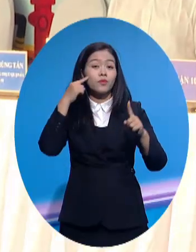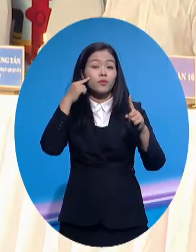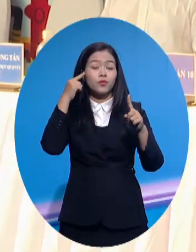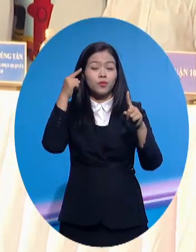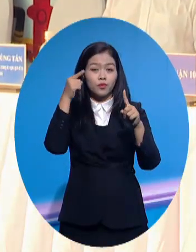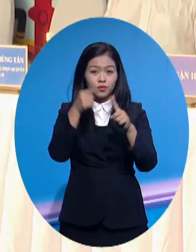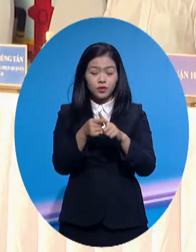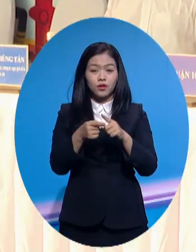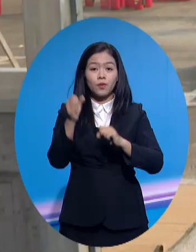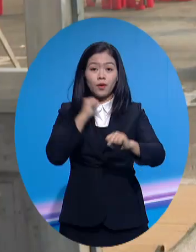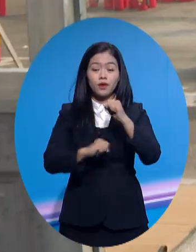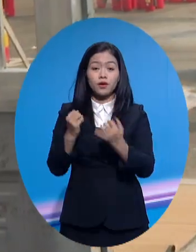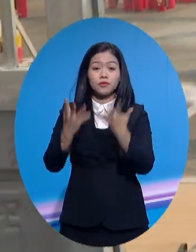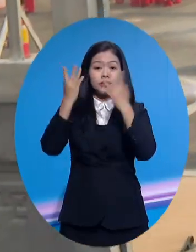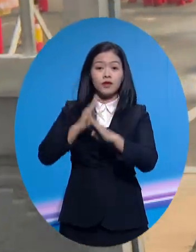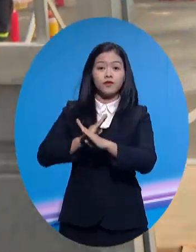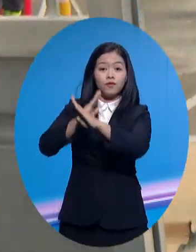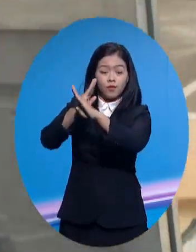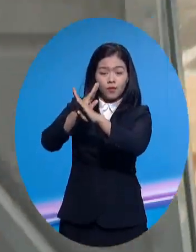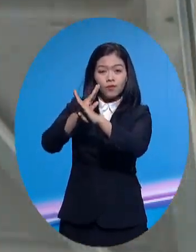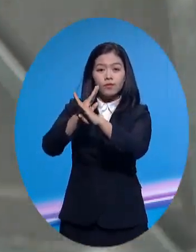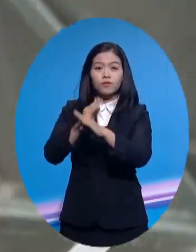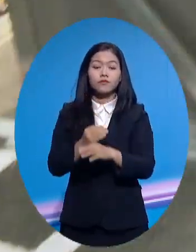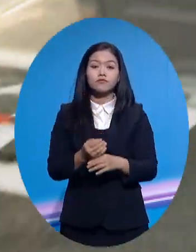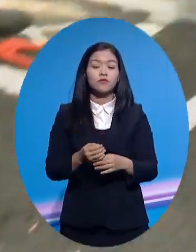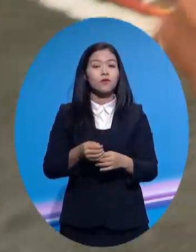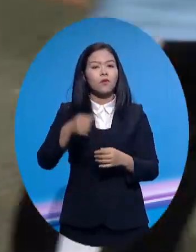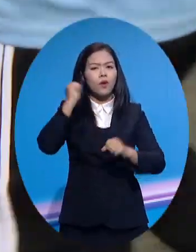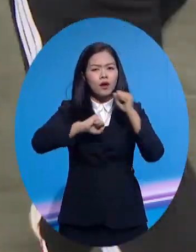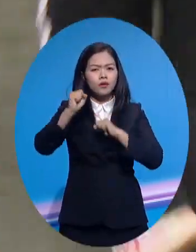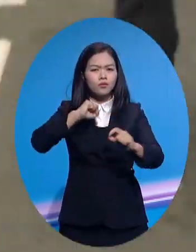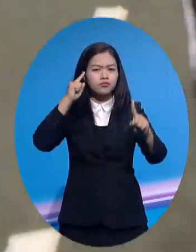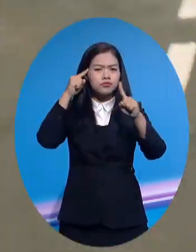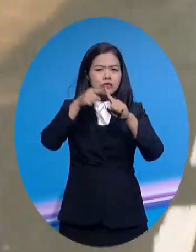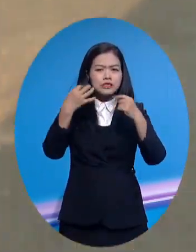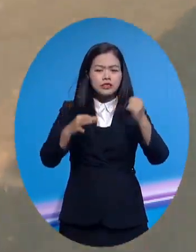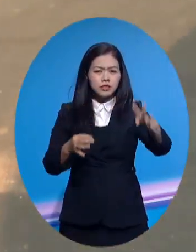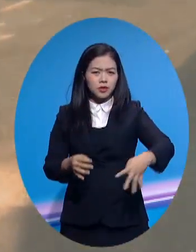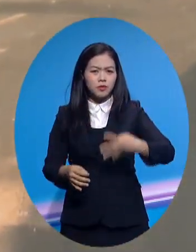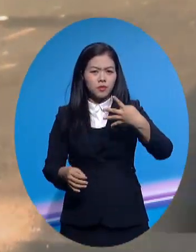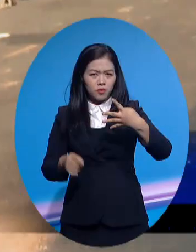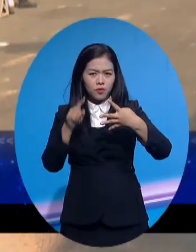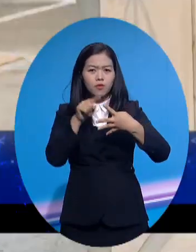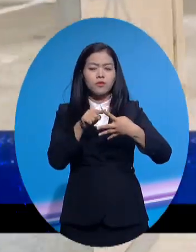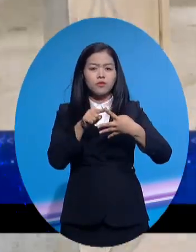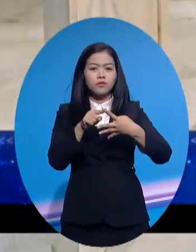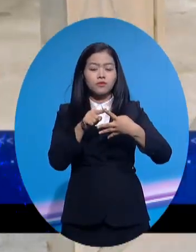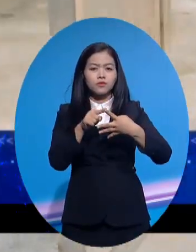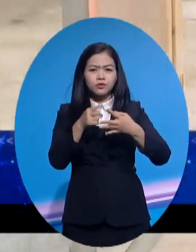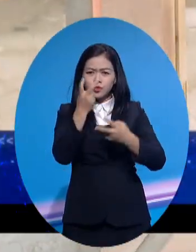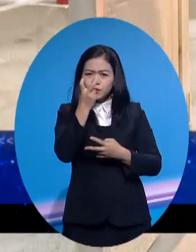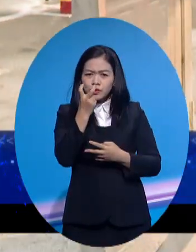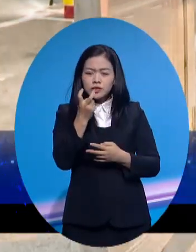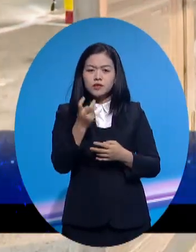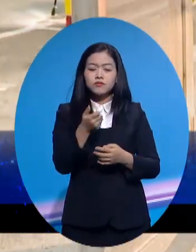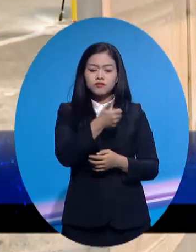cháy và cứu nạn cứu hộ, phát huy hiệu quả phương châm 4 tại chỗ trong xử lý các tình huống cháy nổ xảy ra tại khu dân cư. Trong đó chú trọng xây